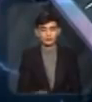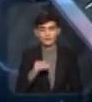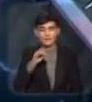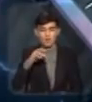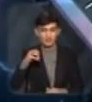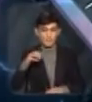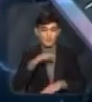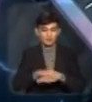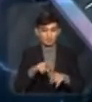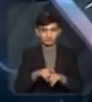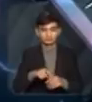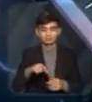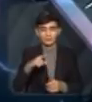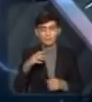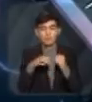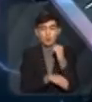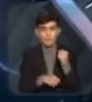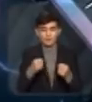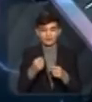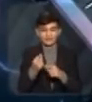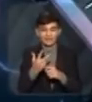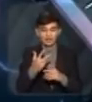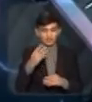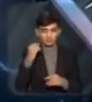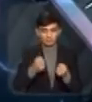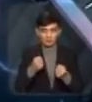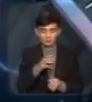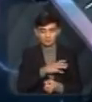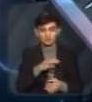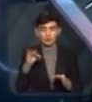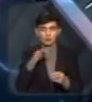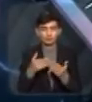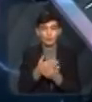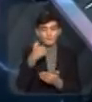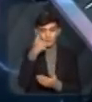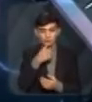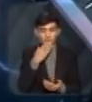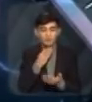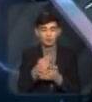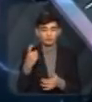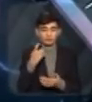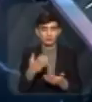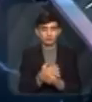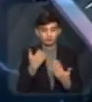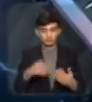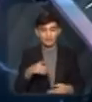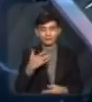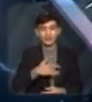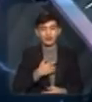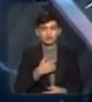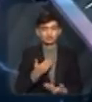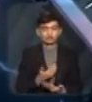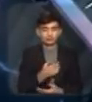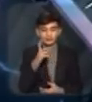Форте банк ұтысқа тіккен соңғы 13-ші көлік жаңа жыл қарсаңында өз иесін тапты. Ол Тараз қаласының